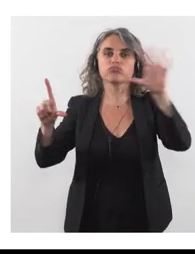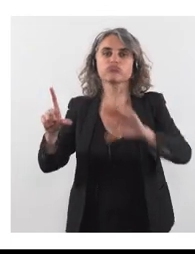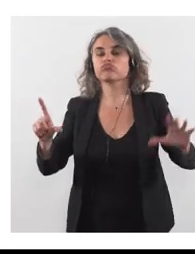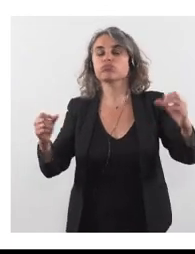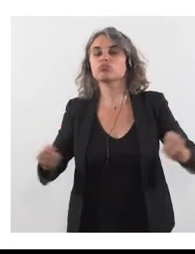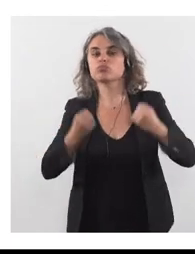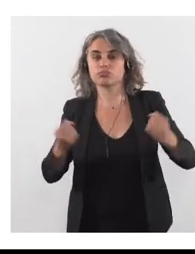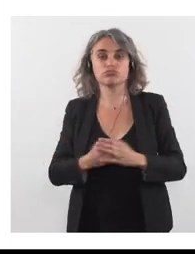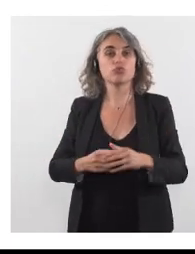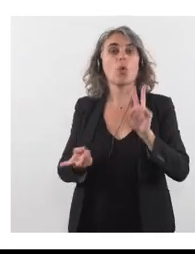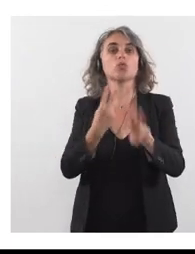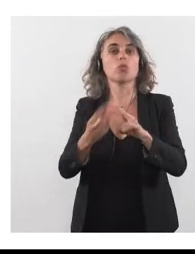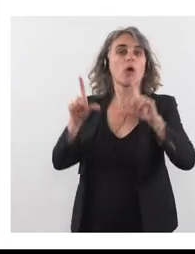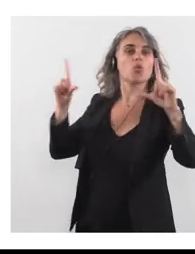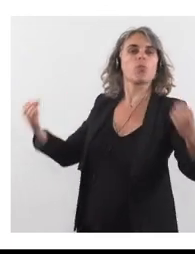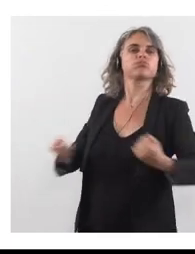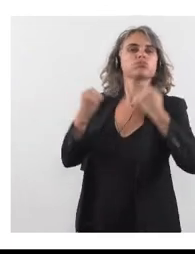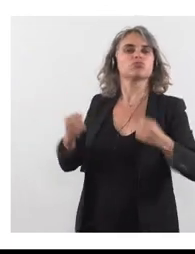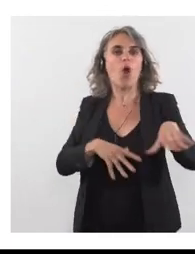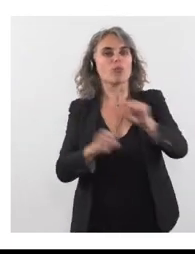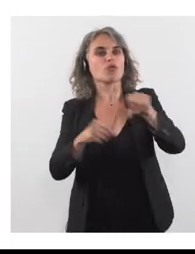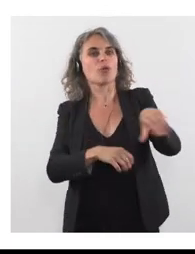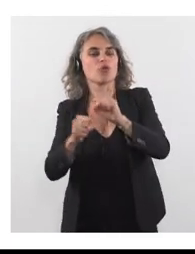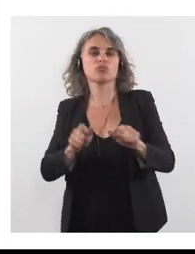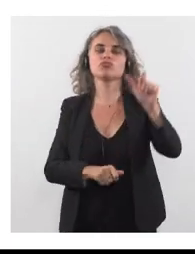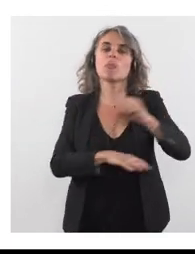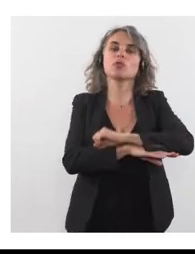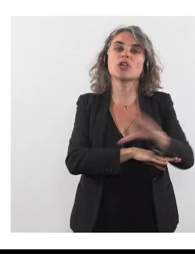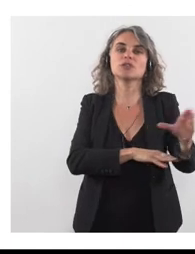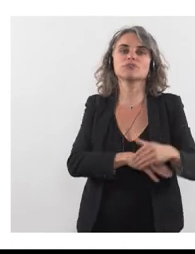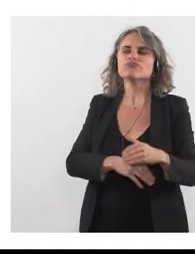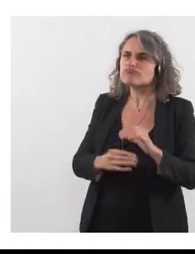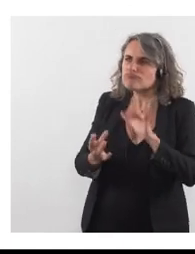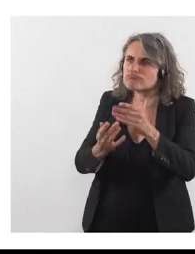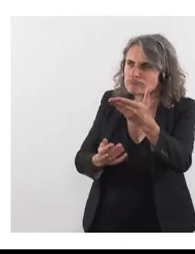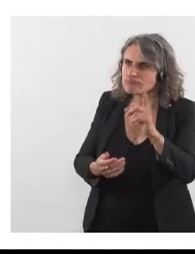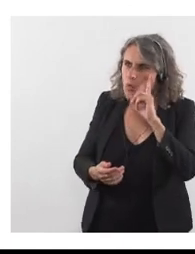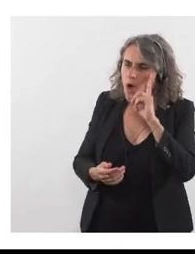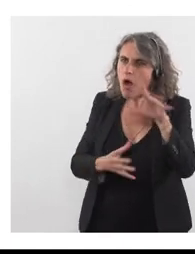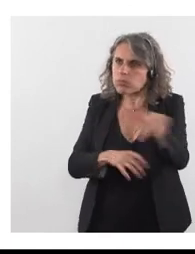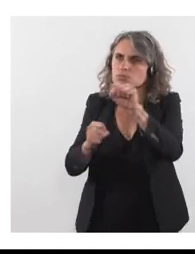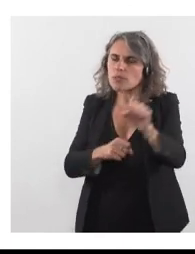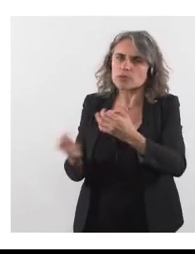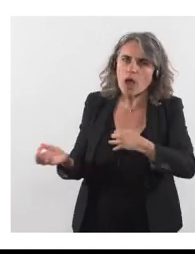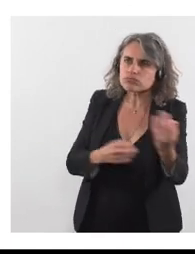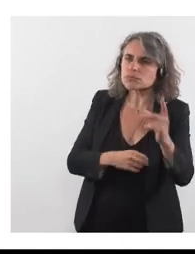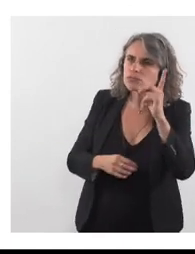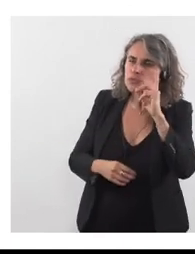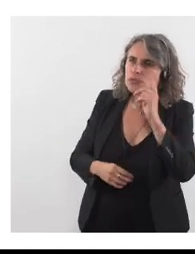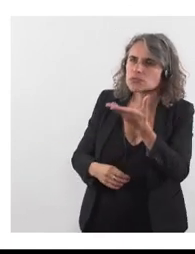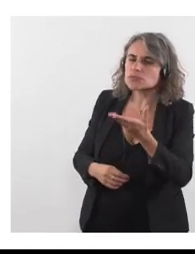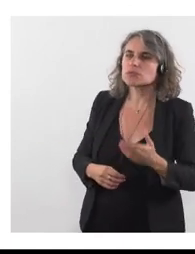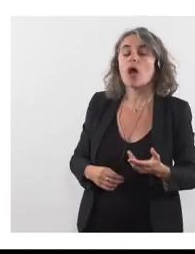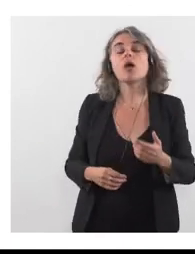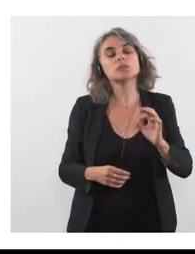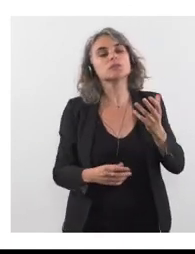on recrute, on recrute, on recrute ». Un jour, un journaliste vient dire « mais comment ça se fait que vous recrutez ?» Il y a des gens qui cherchent. « Oui, je recrute, mais je ne prends jamais de personnes